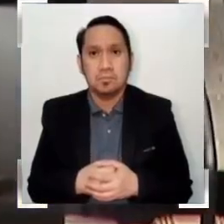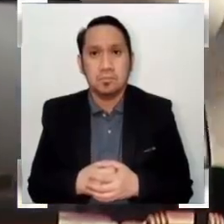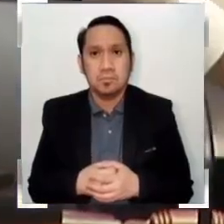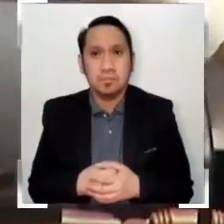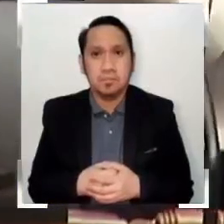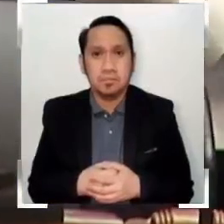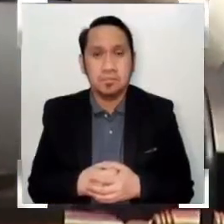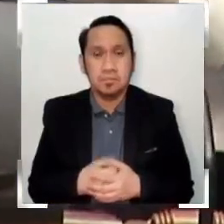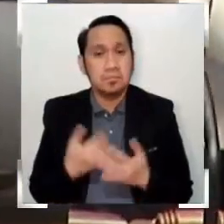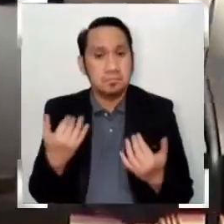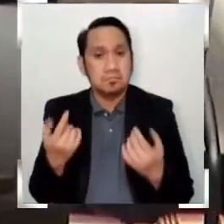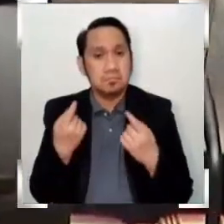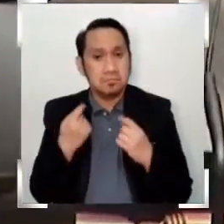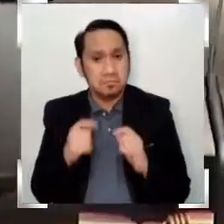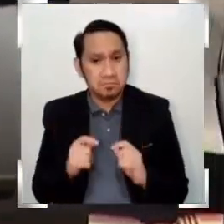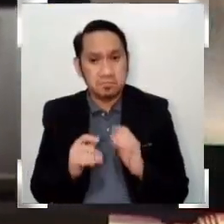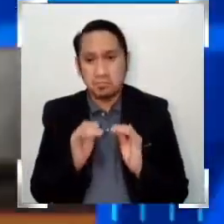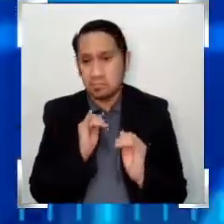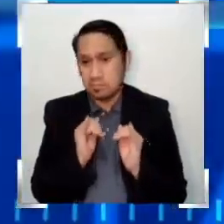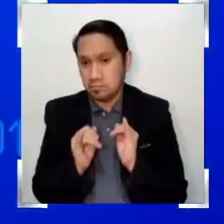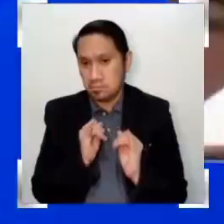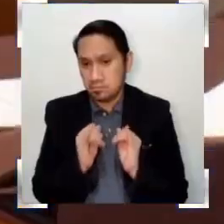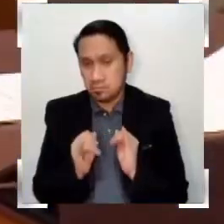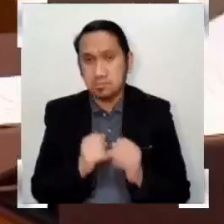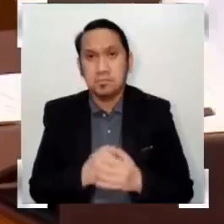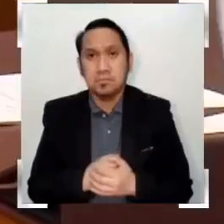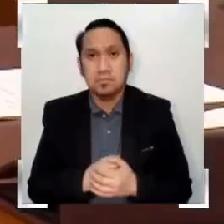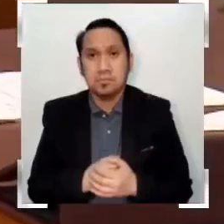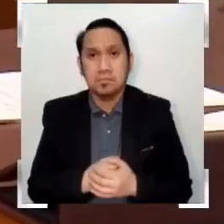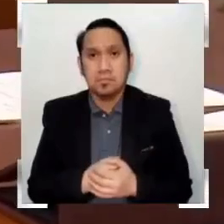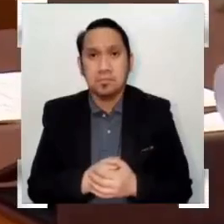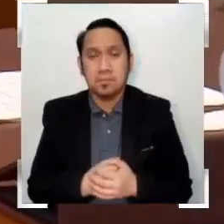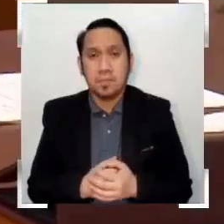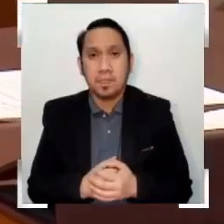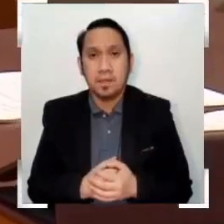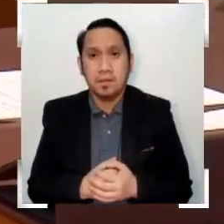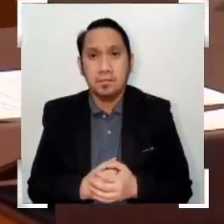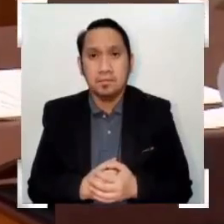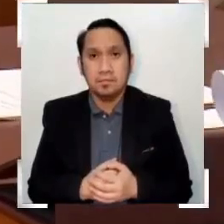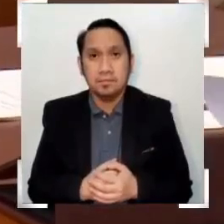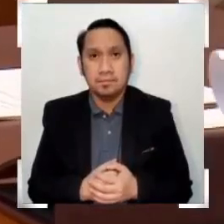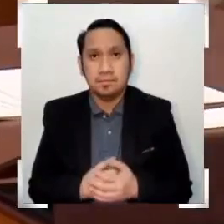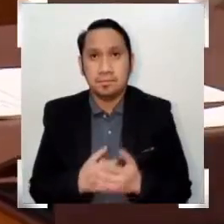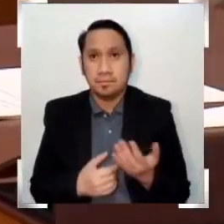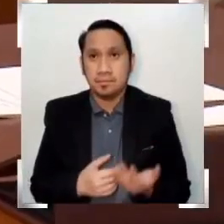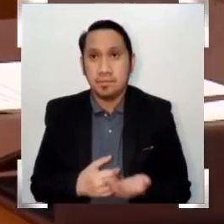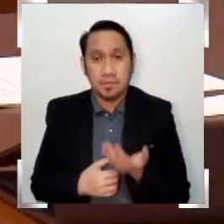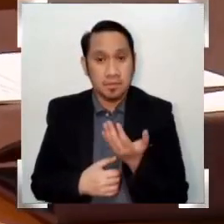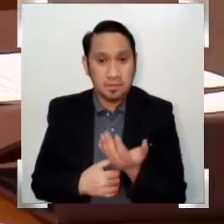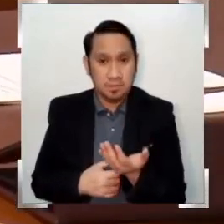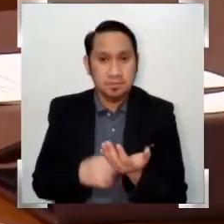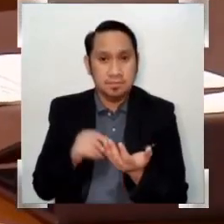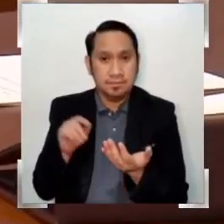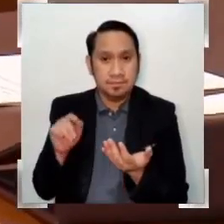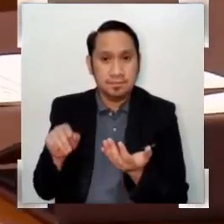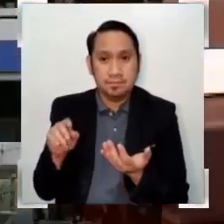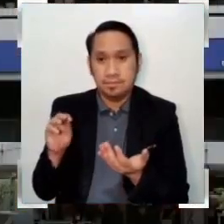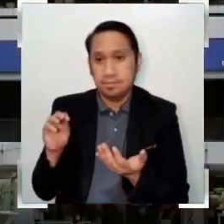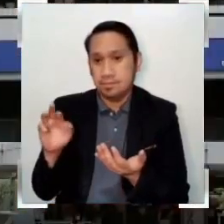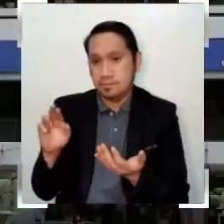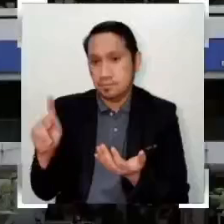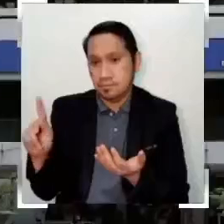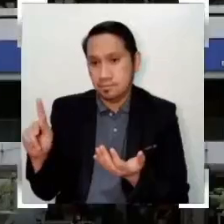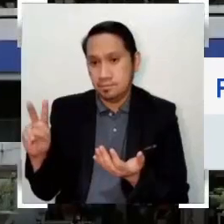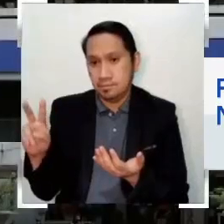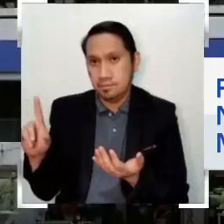Sinisikap namin silang muling makunan ng pahayag. Sa panukalang inihain ni Senator Mark Villar, Chairman ng Senate Committee on Banks,